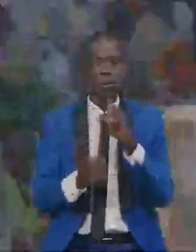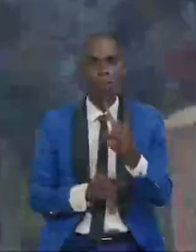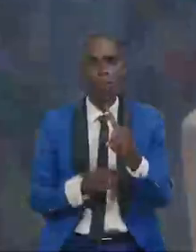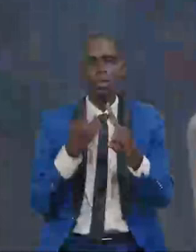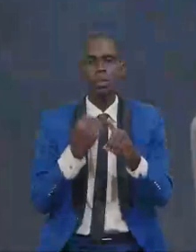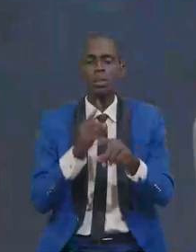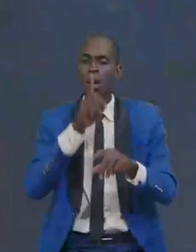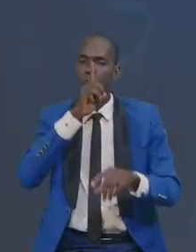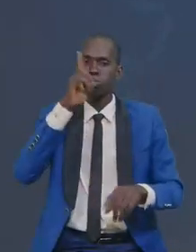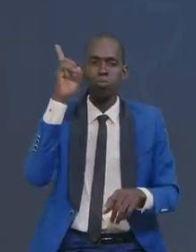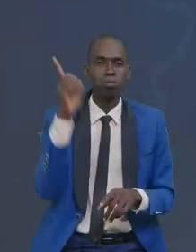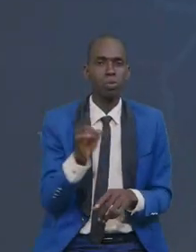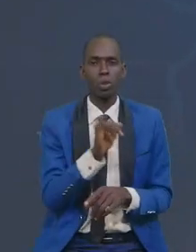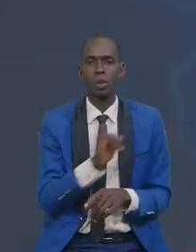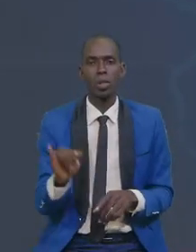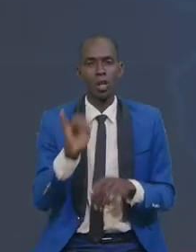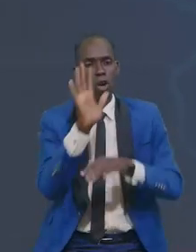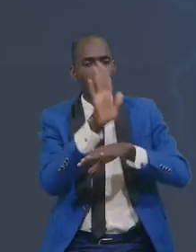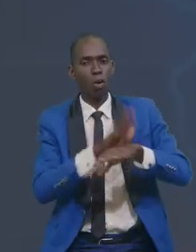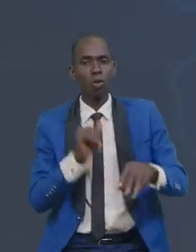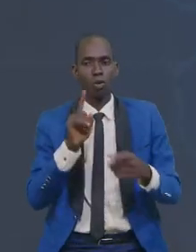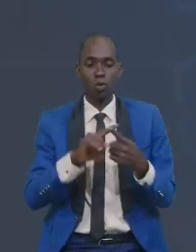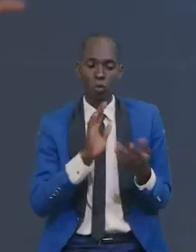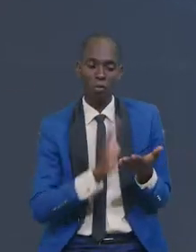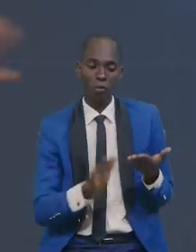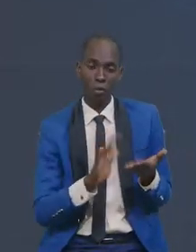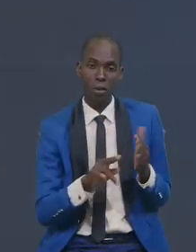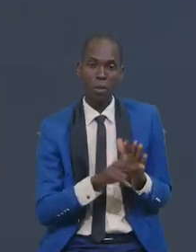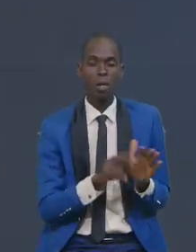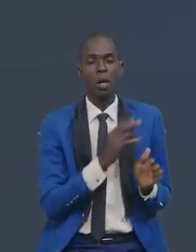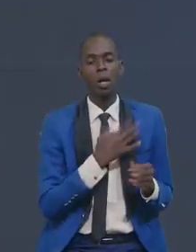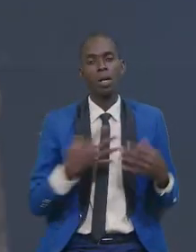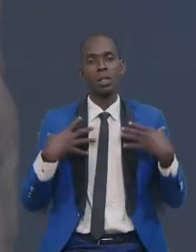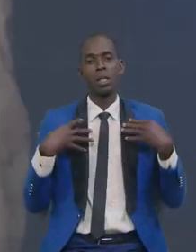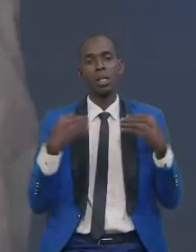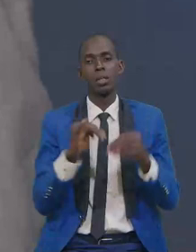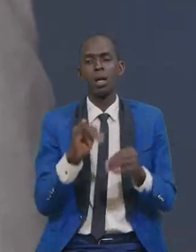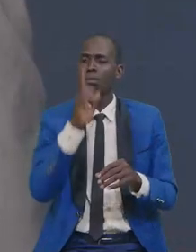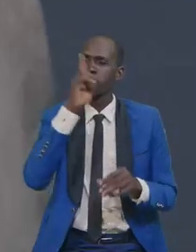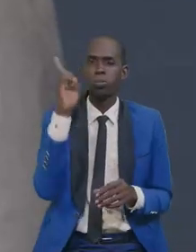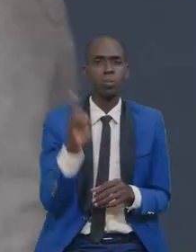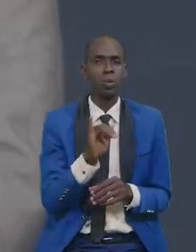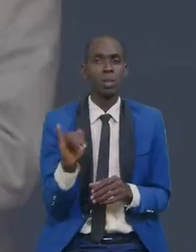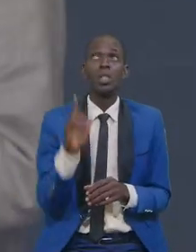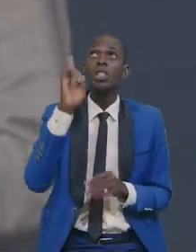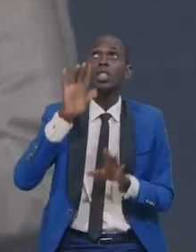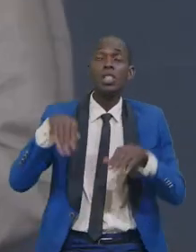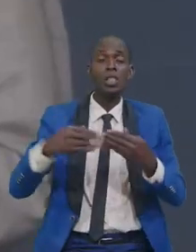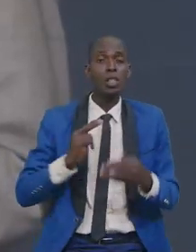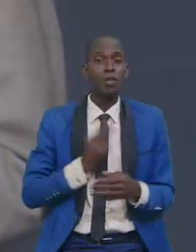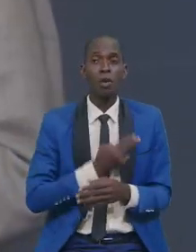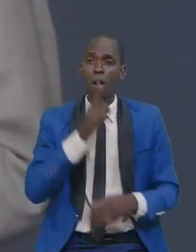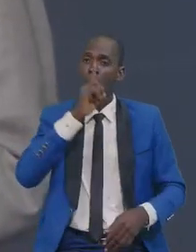donc, c'est l'appel rassurant au pardon et à la guérison. Rassurant, il nous